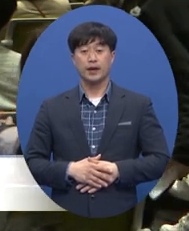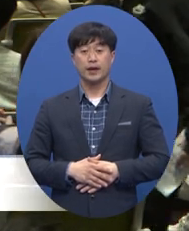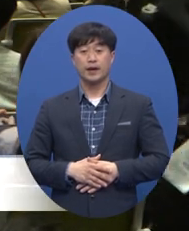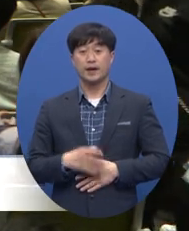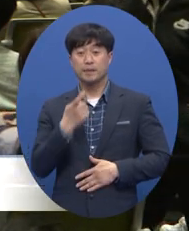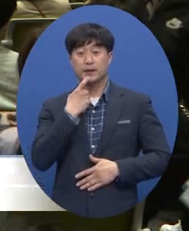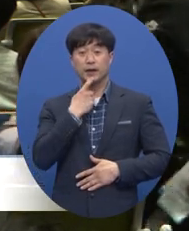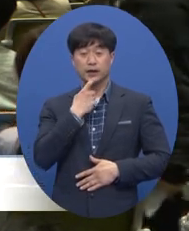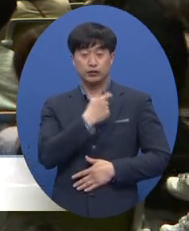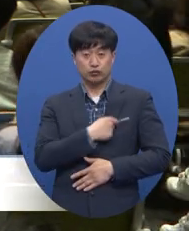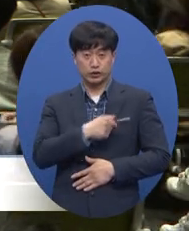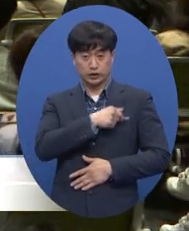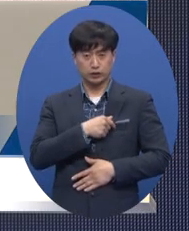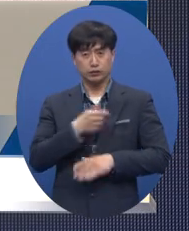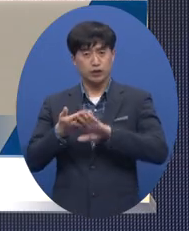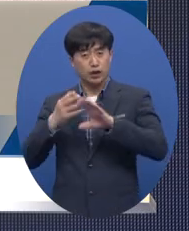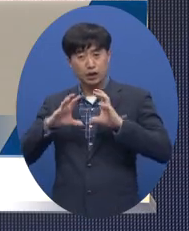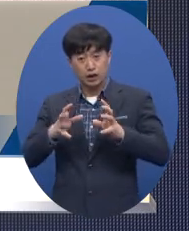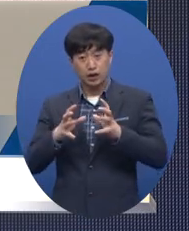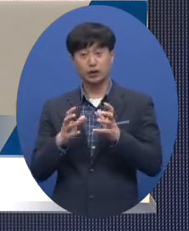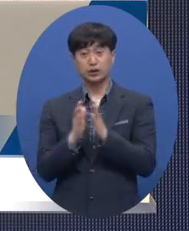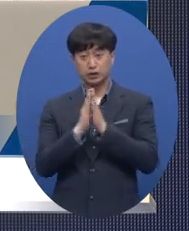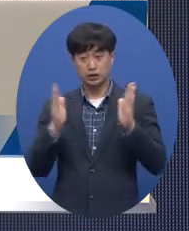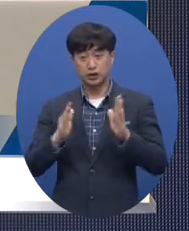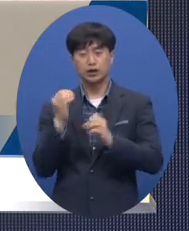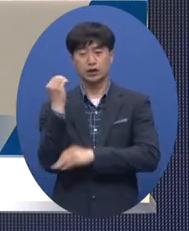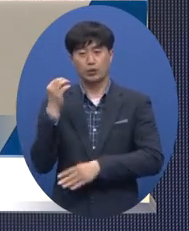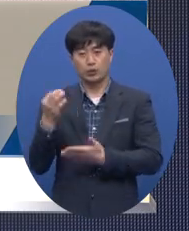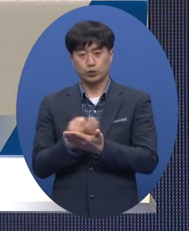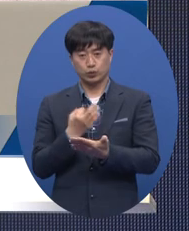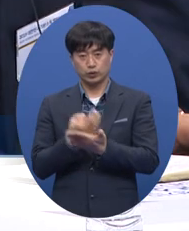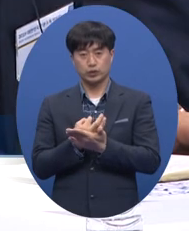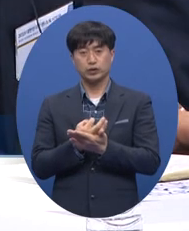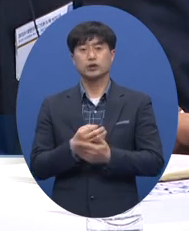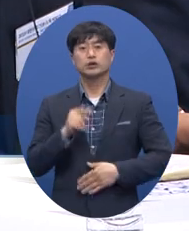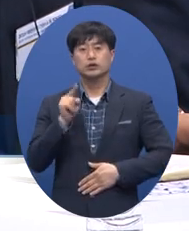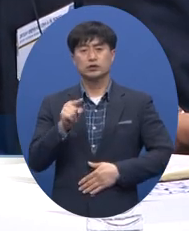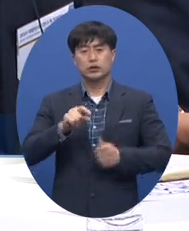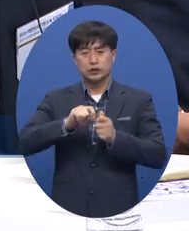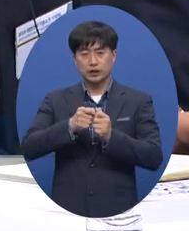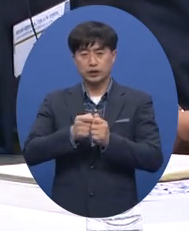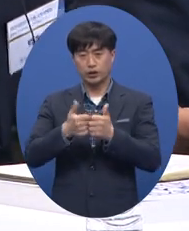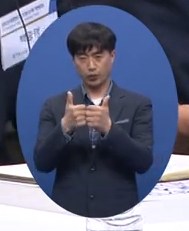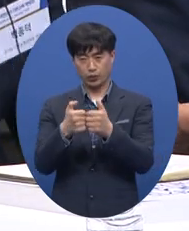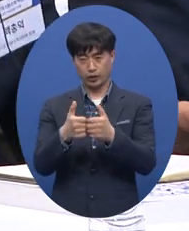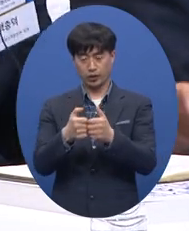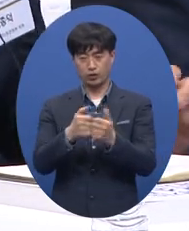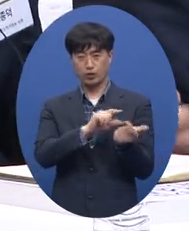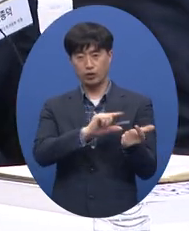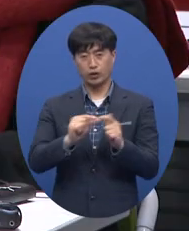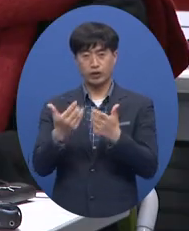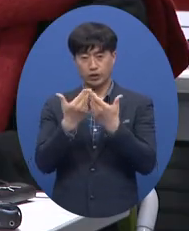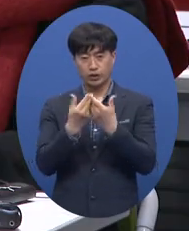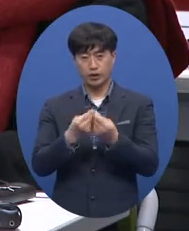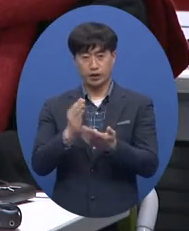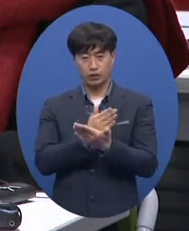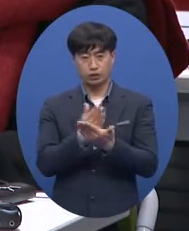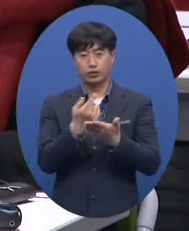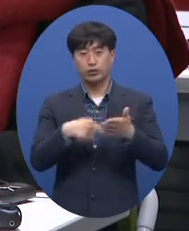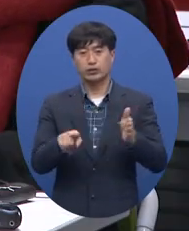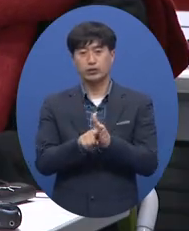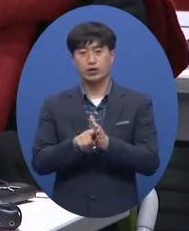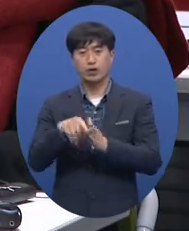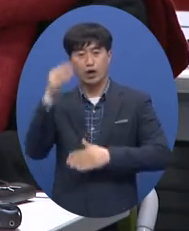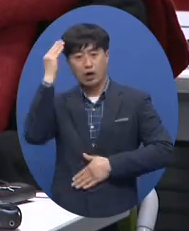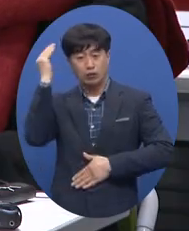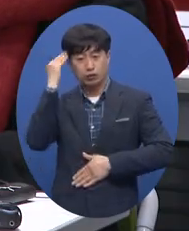핀란드 스위스 등 해외 선임이 실험이 시작된 기본소득 이를 구체적으로 논의하고 각종 사례 등을 공유하기